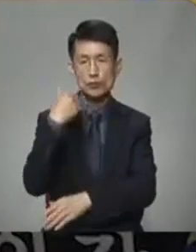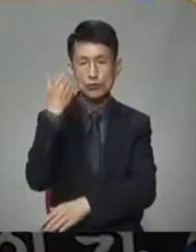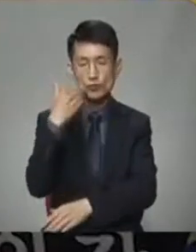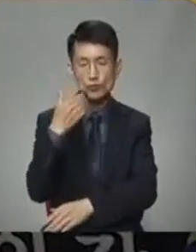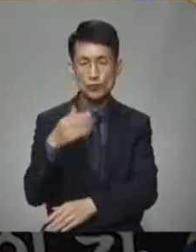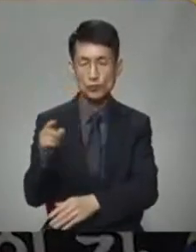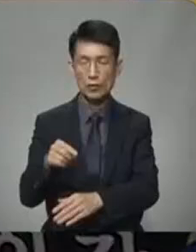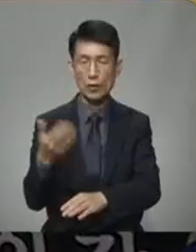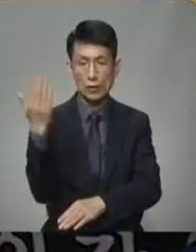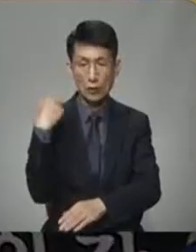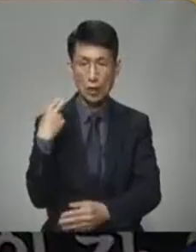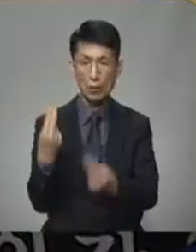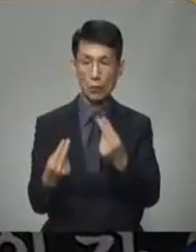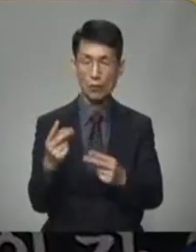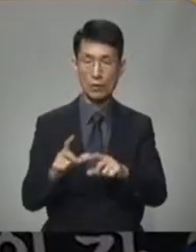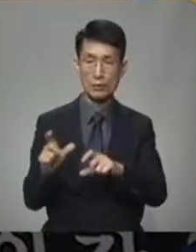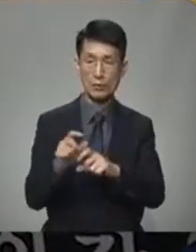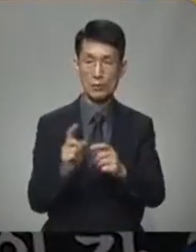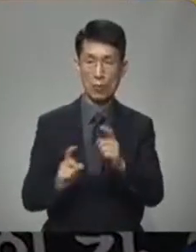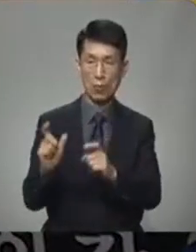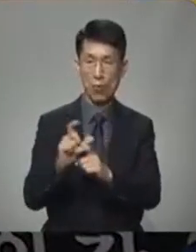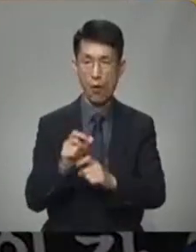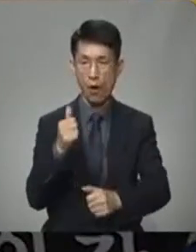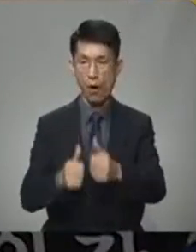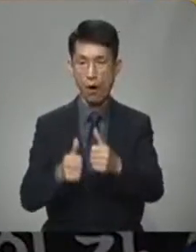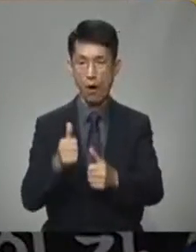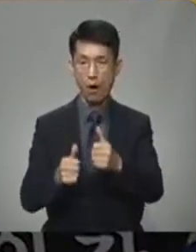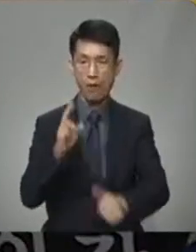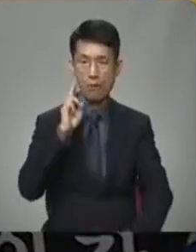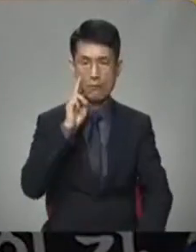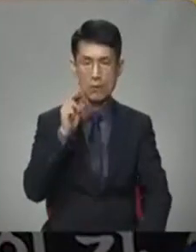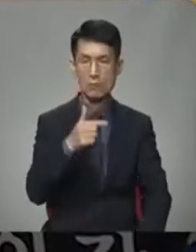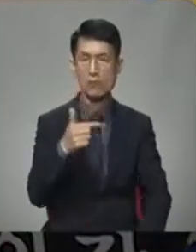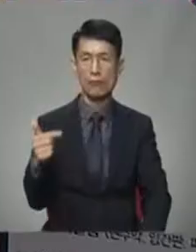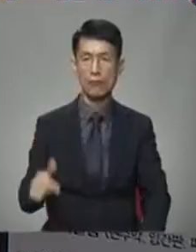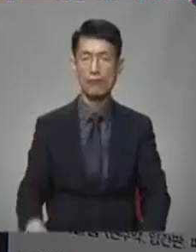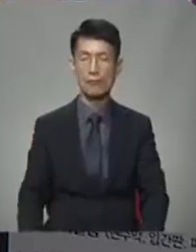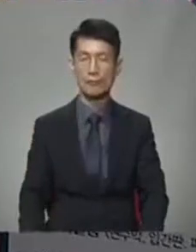과열을 우려하는 목소리가 나오고 있습니다 엄기숙 기자의 보도입니다